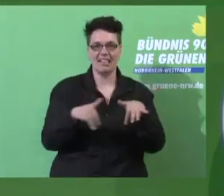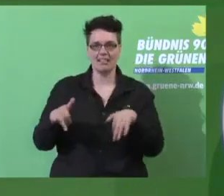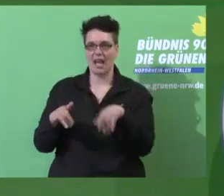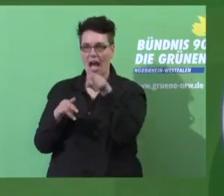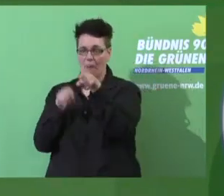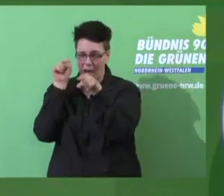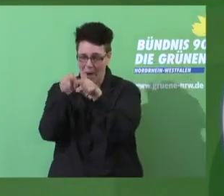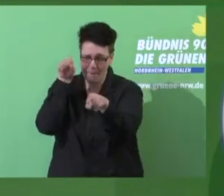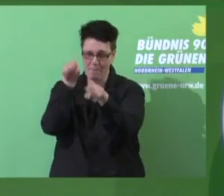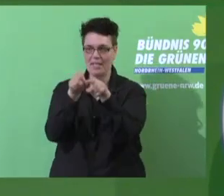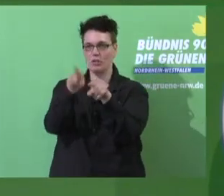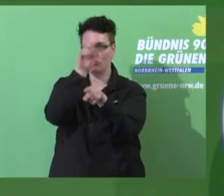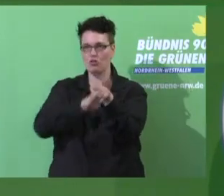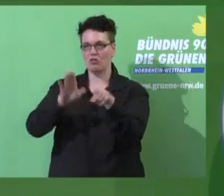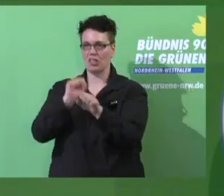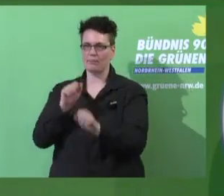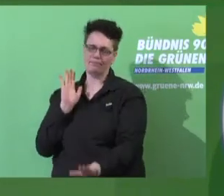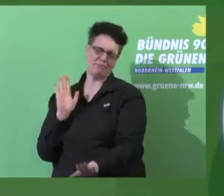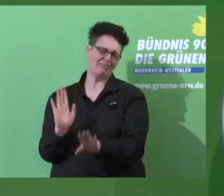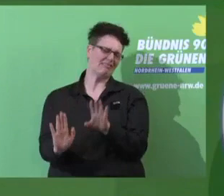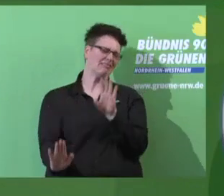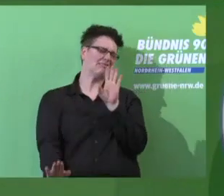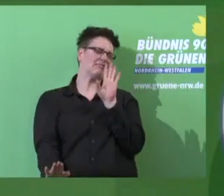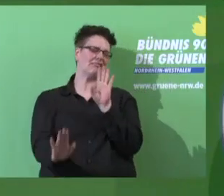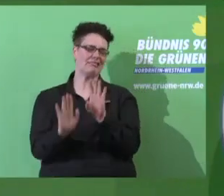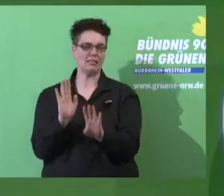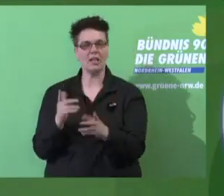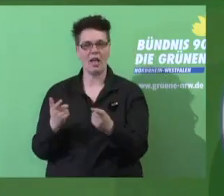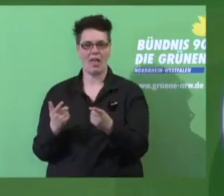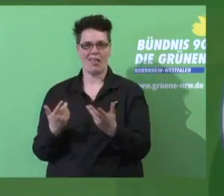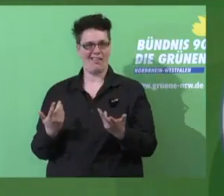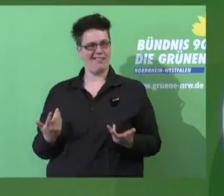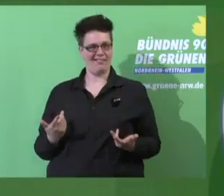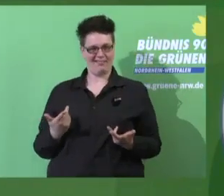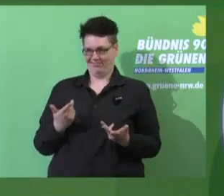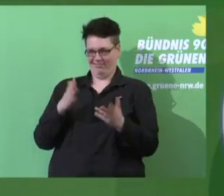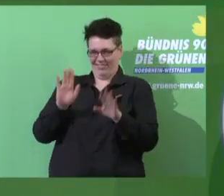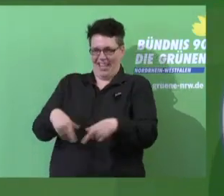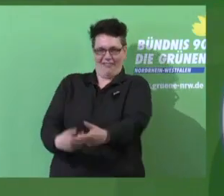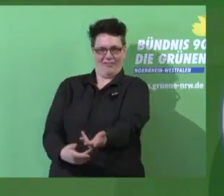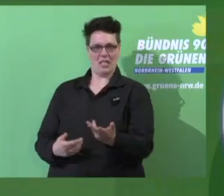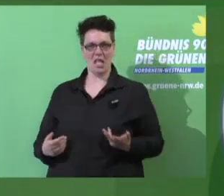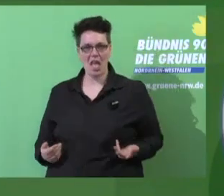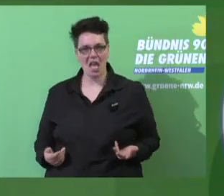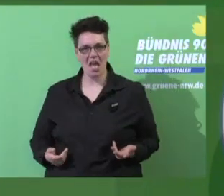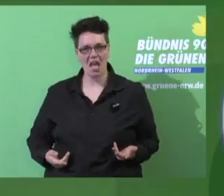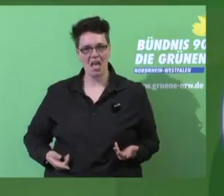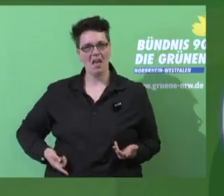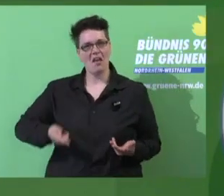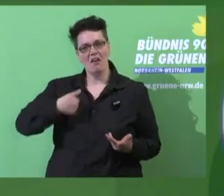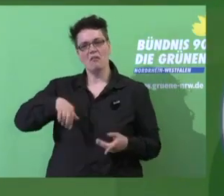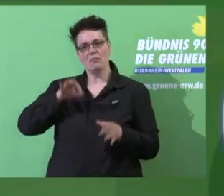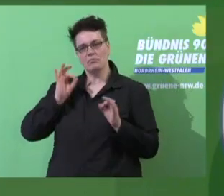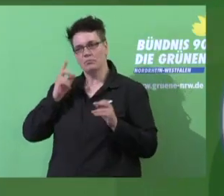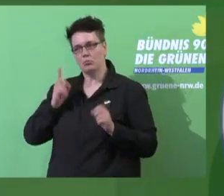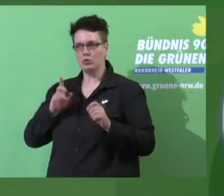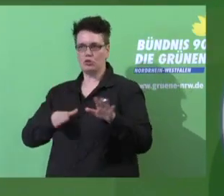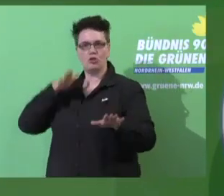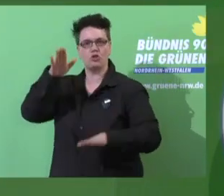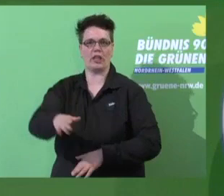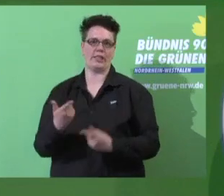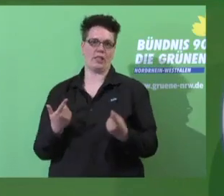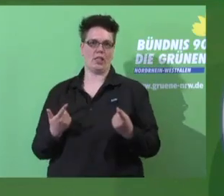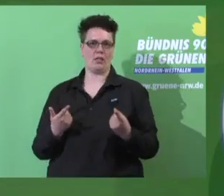sozusagen, wer sich sonst noch auf der Straße aufhält. Das kann doch nicht sein. Da brauchen wir endlich auch einen zivilisatorischen Fortschritt in diesem Bereich